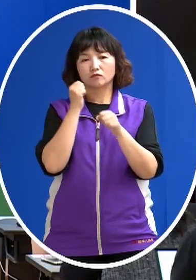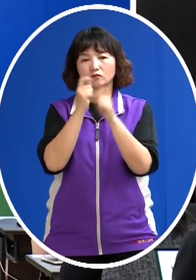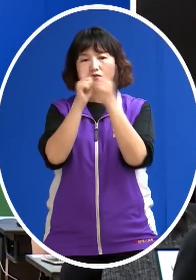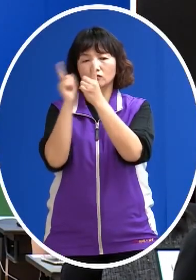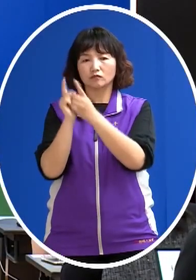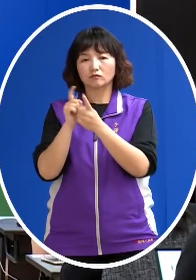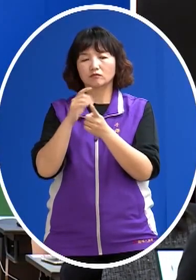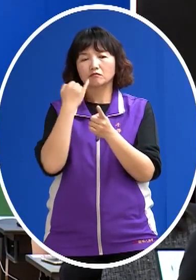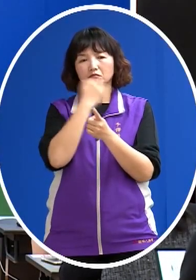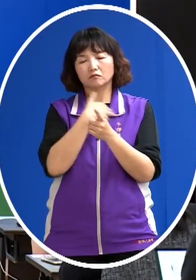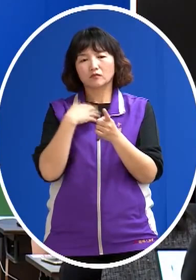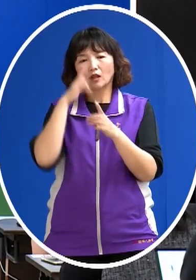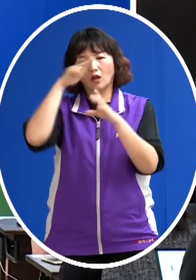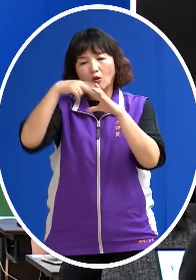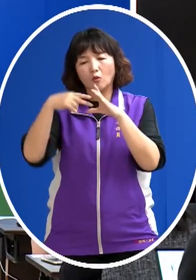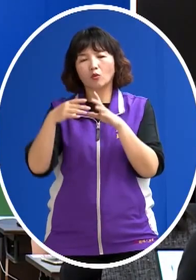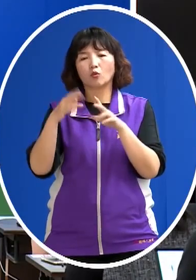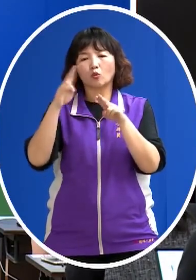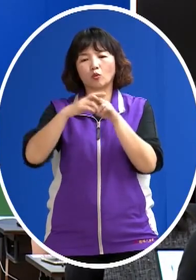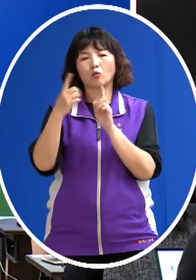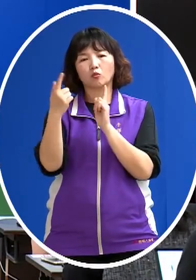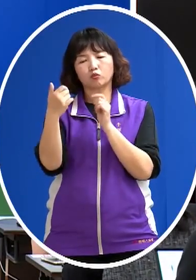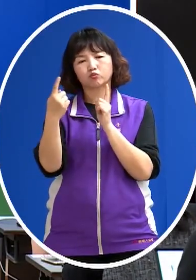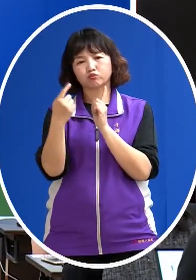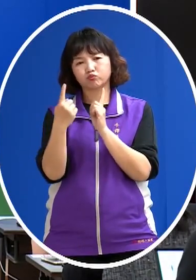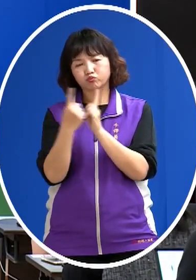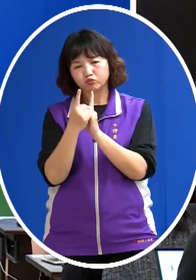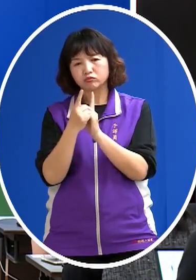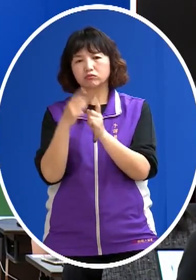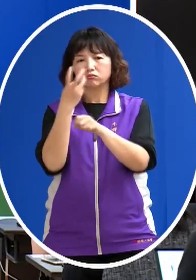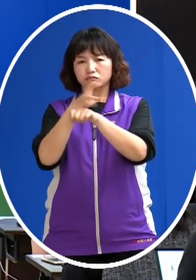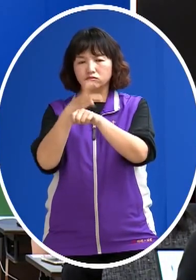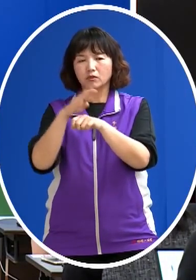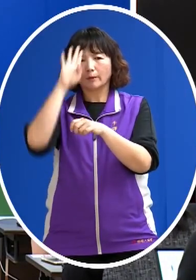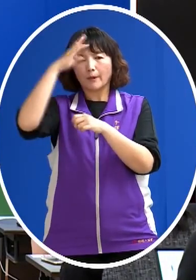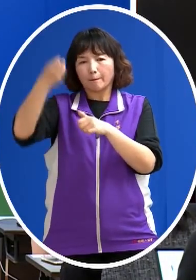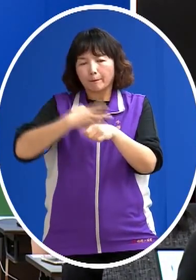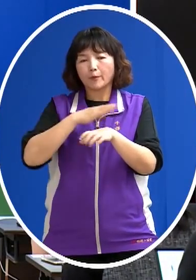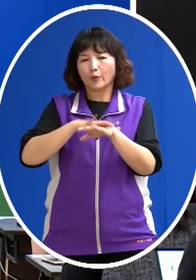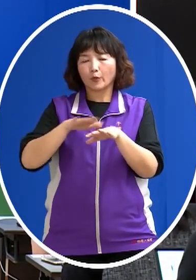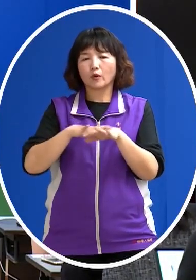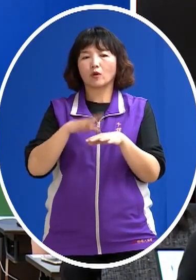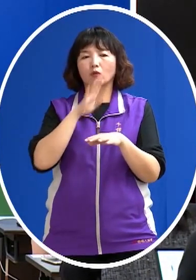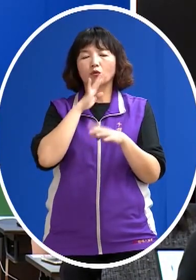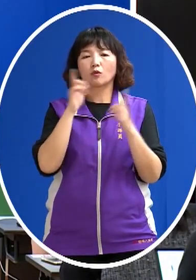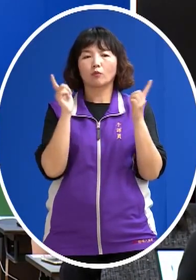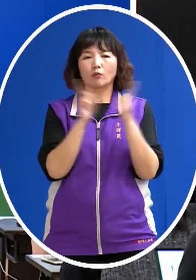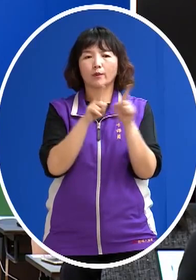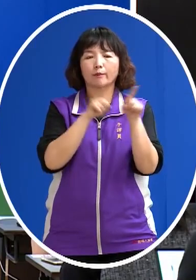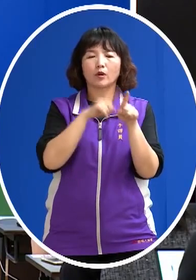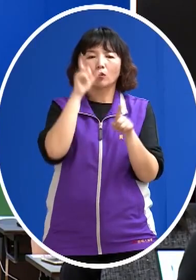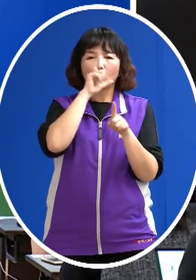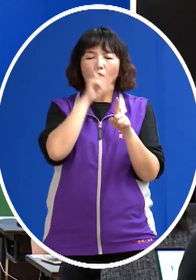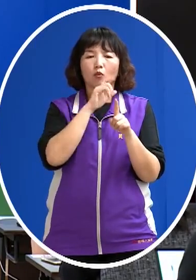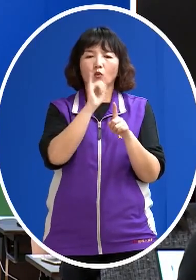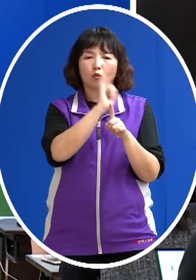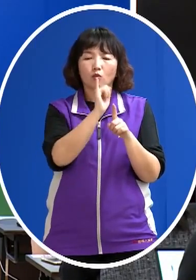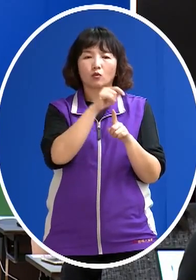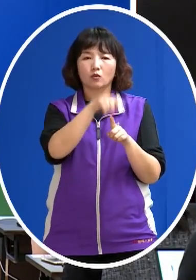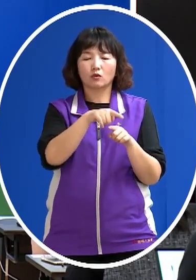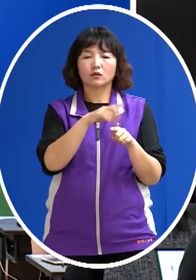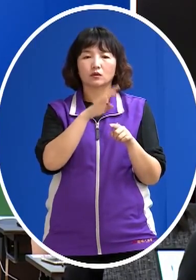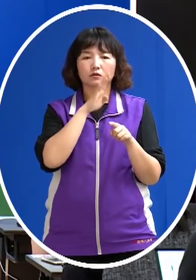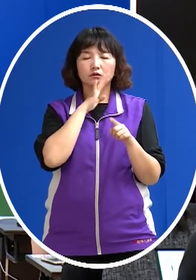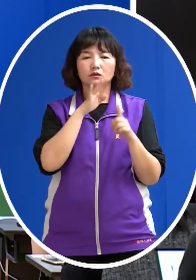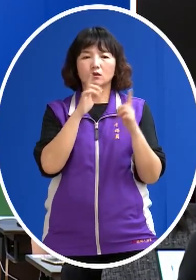能只是喝杯咖啡三十分钟就被传染，但像这个酒店女公关可能与人有比较密切的接触，可是她的接触者都